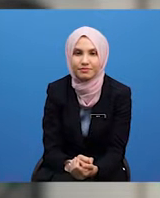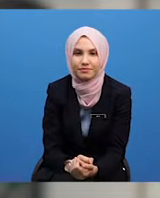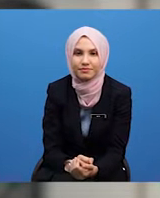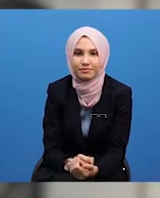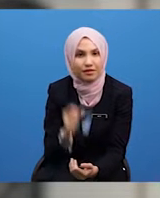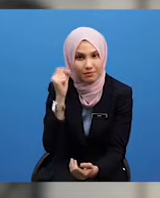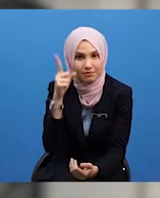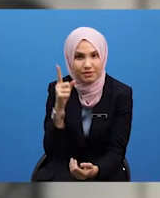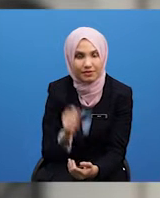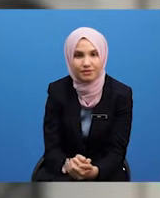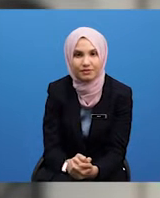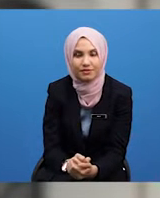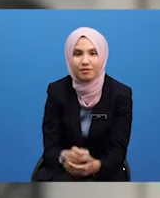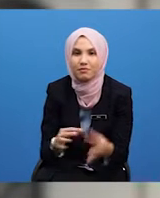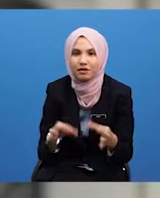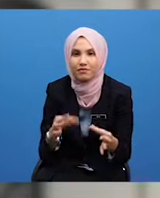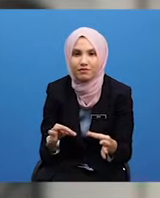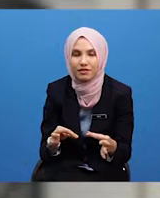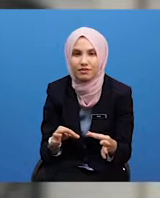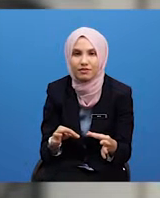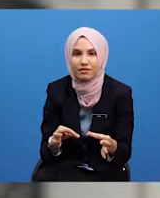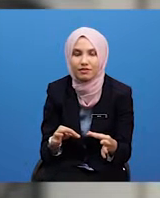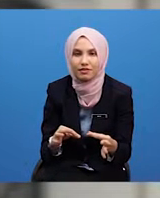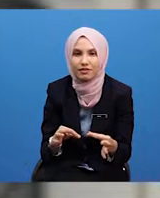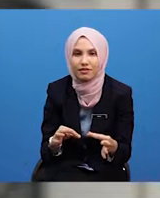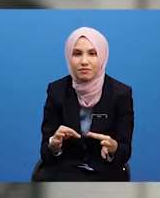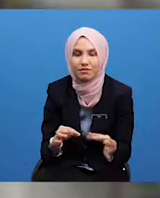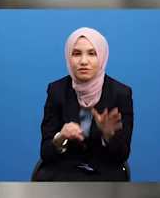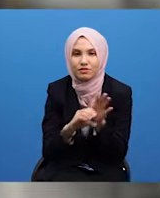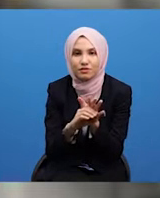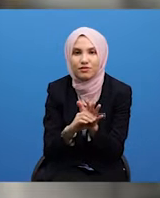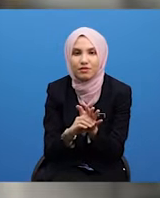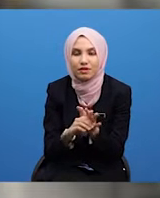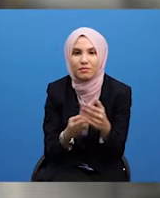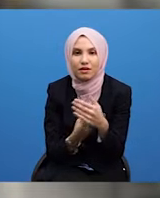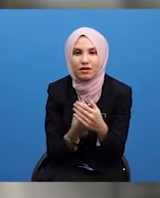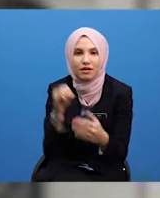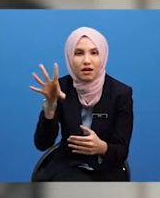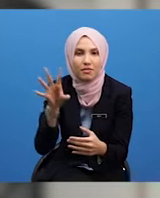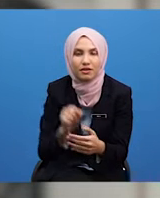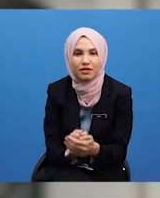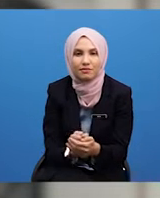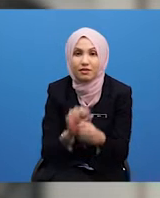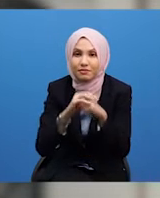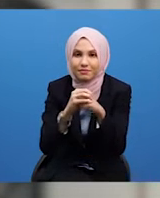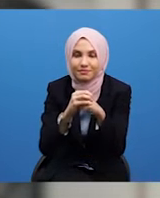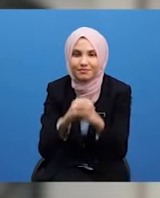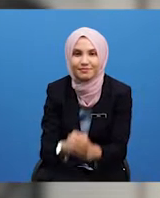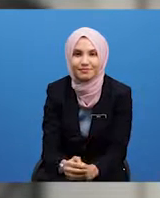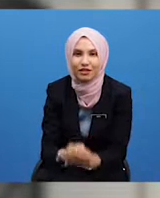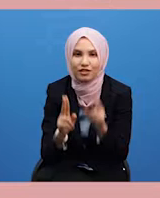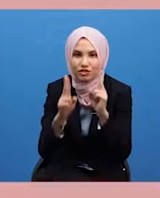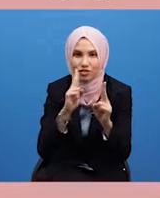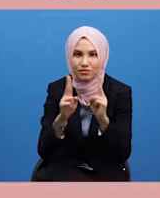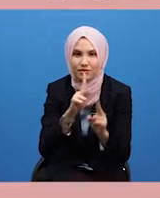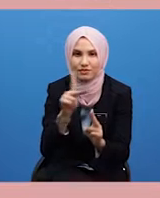Jelaskah anda apakah faktor-faktor yang mempengaruhi perkembangan biji benih ini? Syabas! Tahniah saya